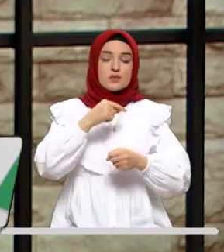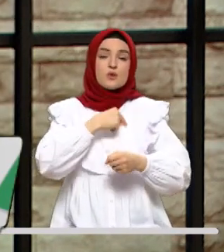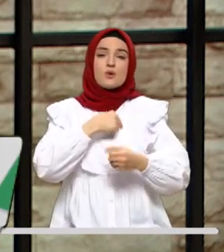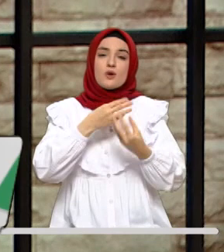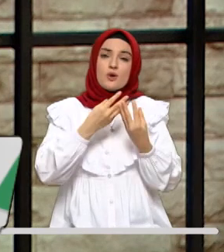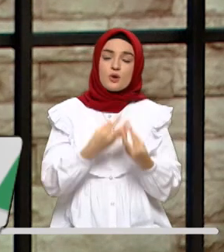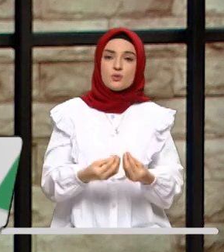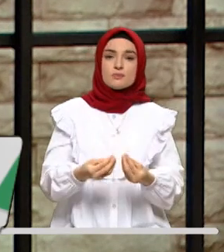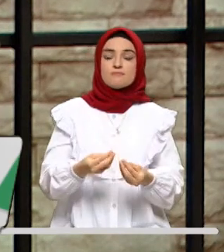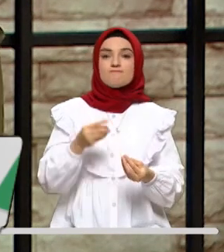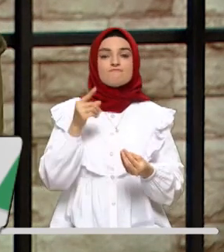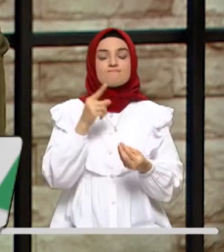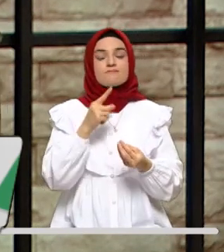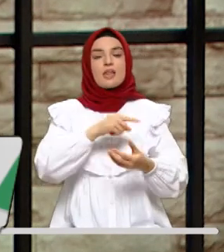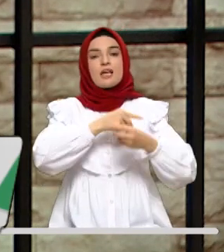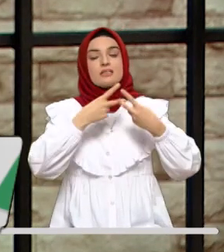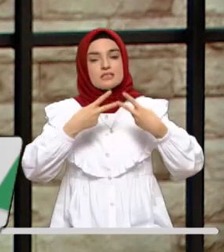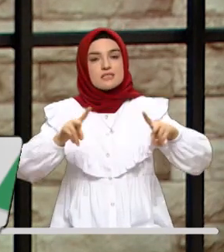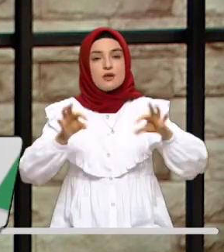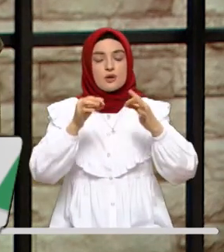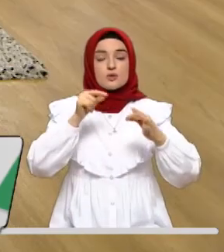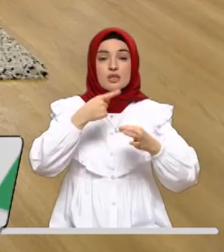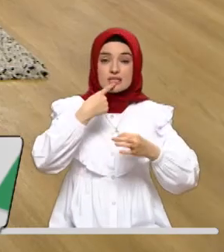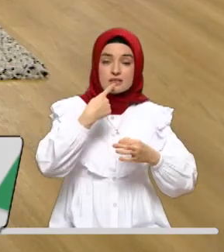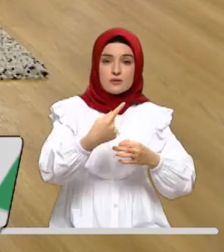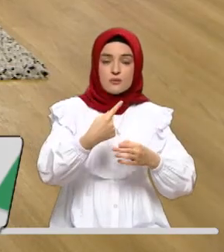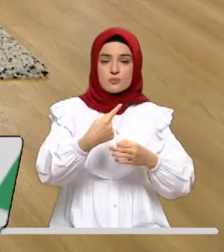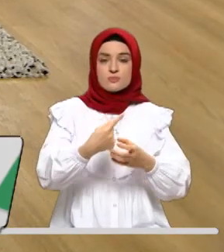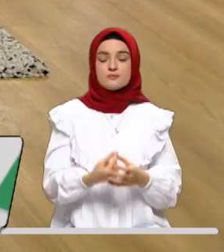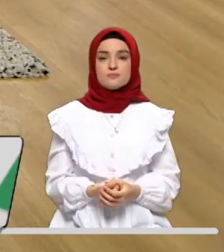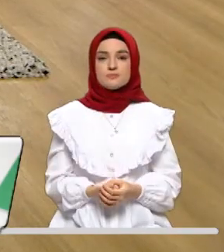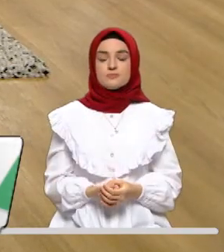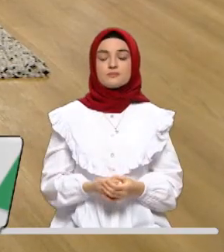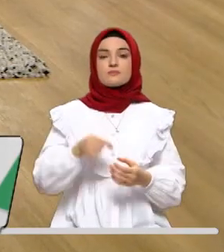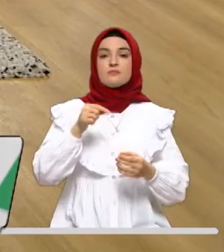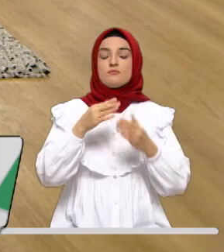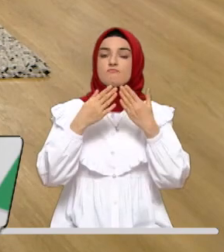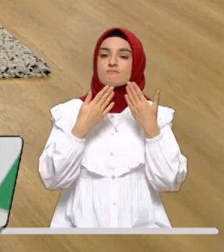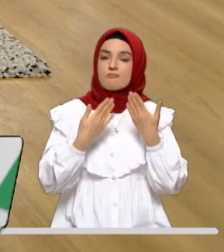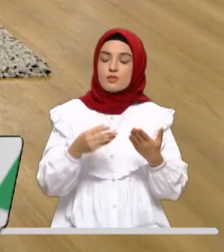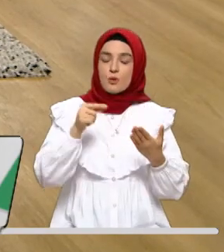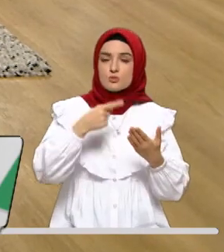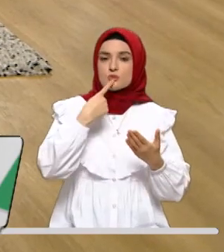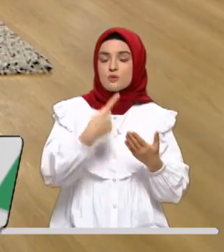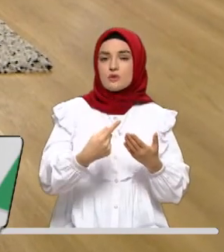geçtin. Sen İstiklal Marşı'nda şunu diyordu. O onu ancak bu söylerdi.